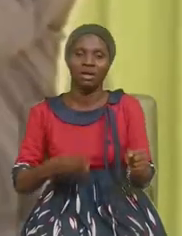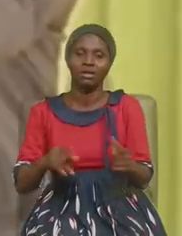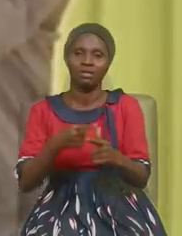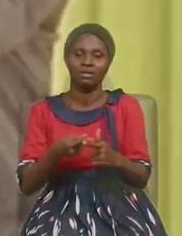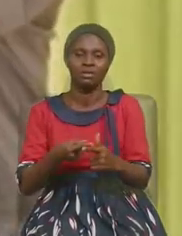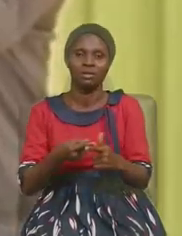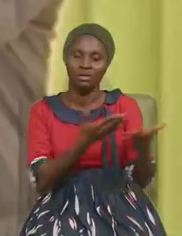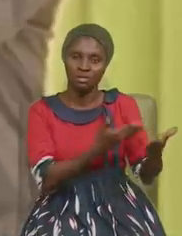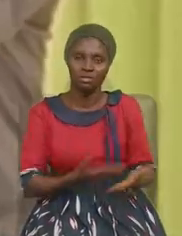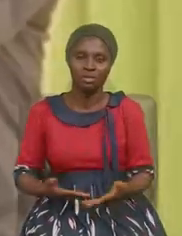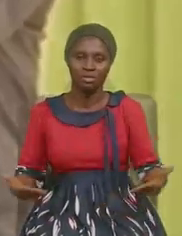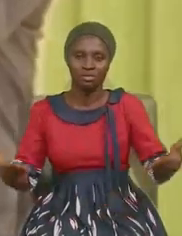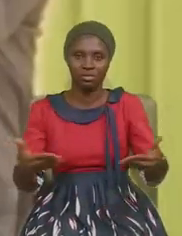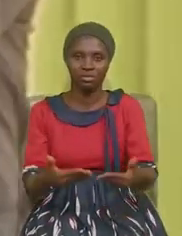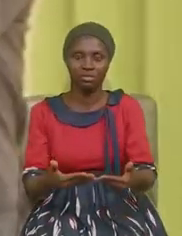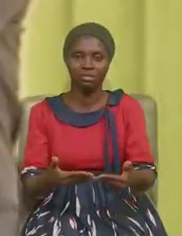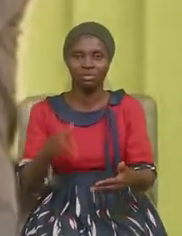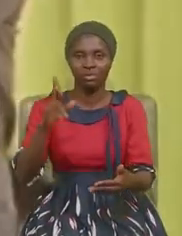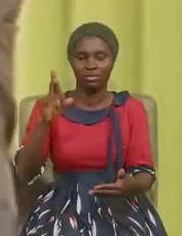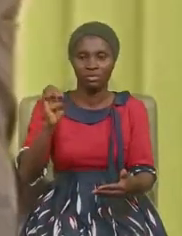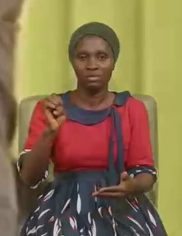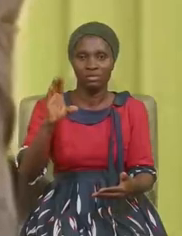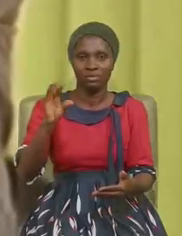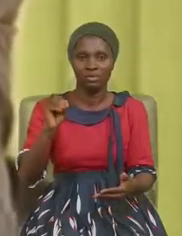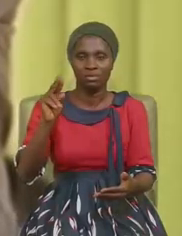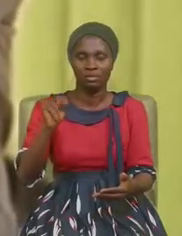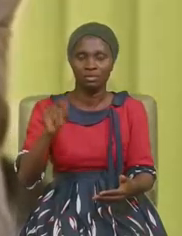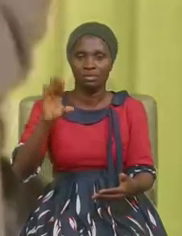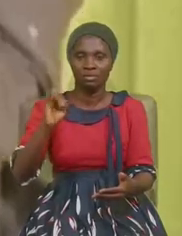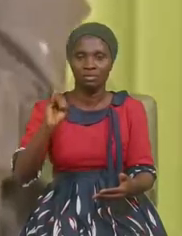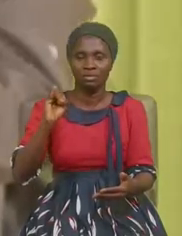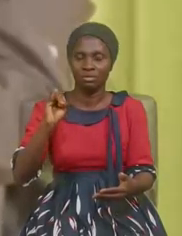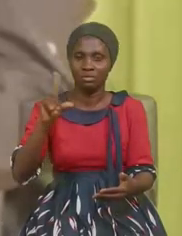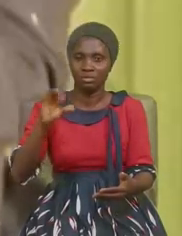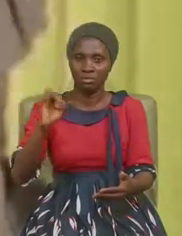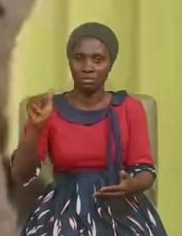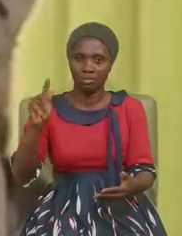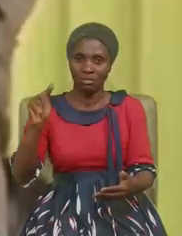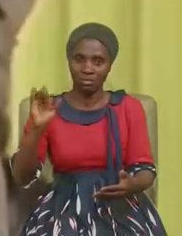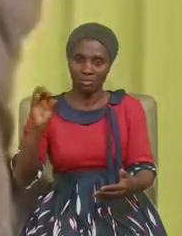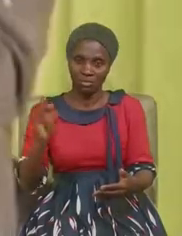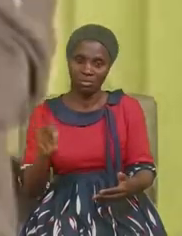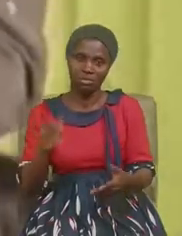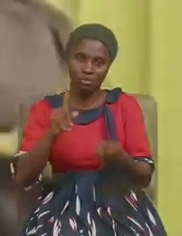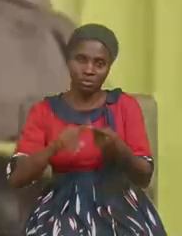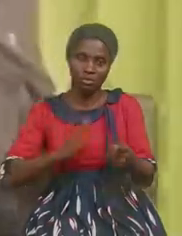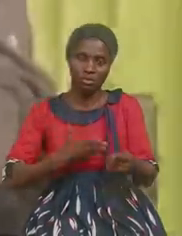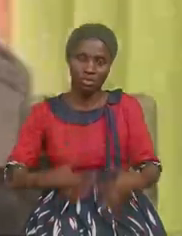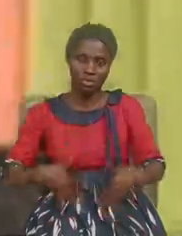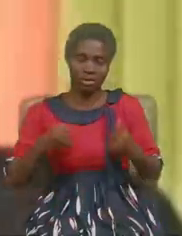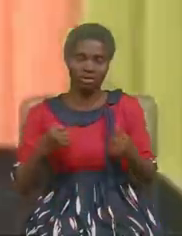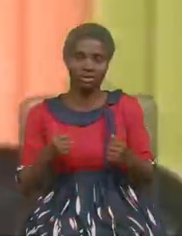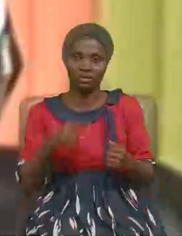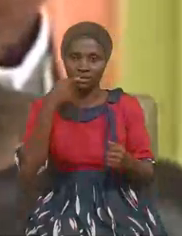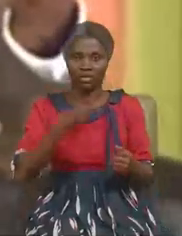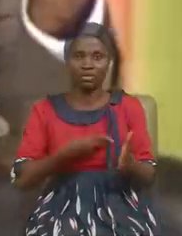nos vies. Il annule le jugement qui était sur nos vies à cause de nos mauvais actes. Il dit que c'est